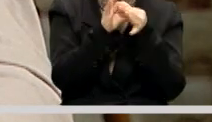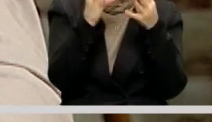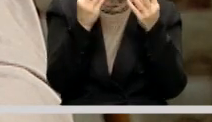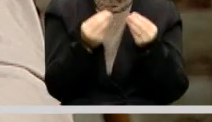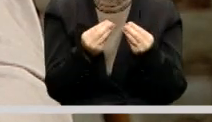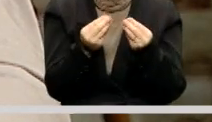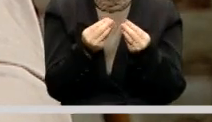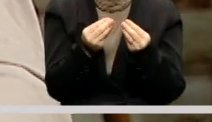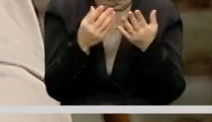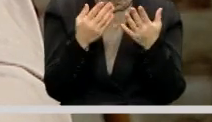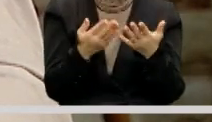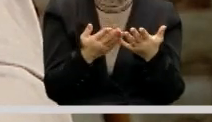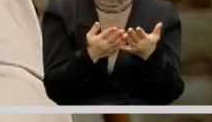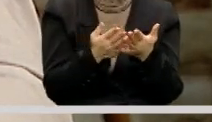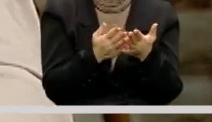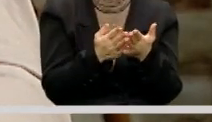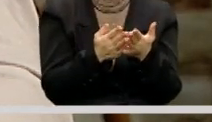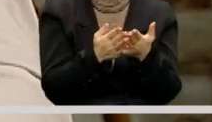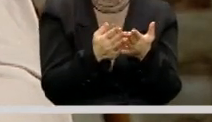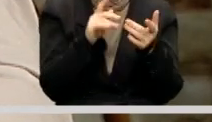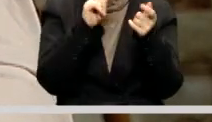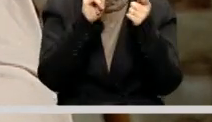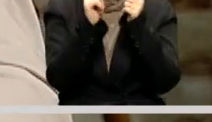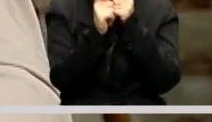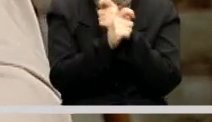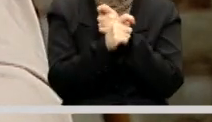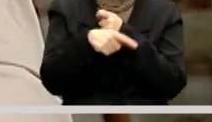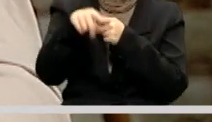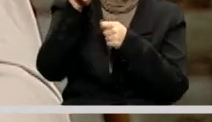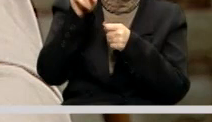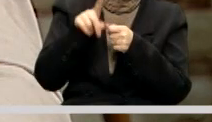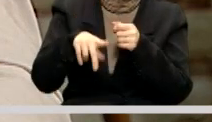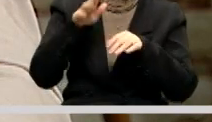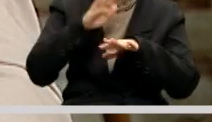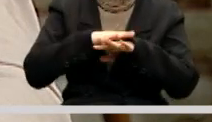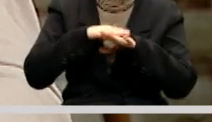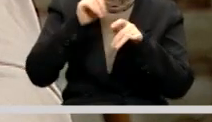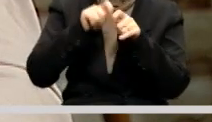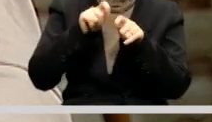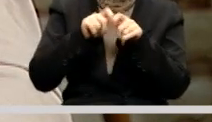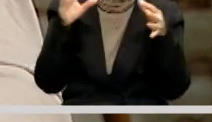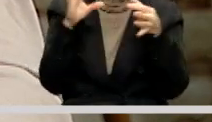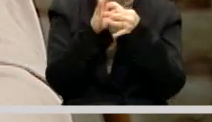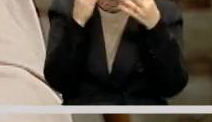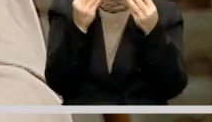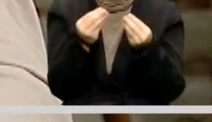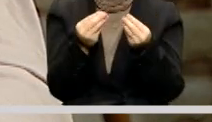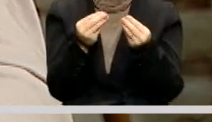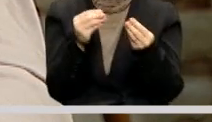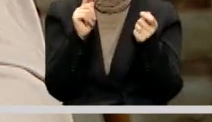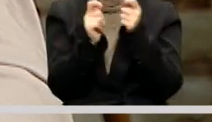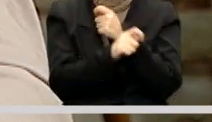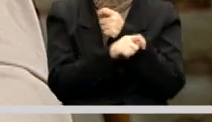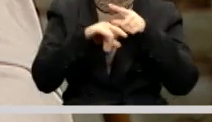diğeri de sirkadyen ritimli değişen, yani günlük ritmimizle değişen hormonlar var. Güneş ışığı